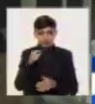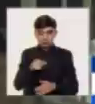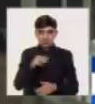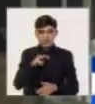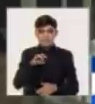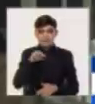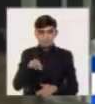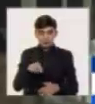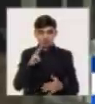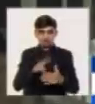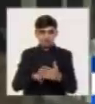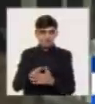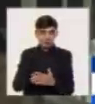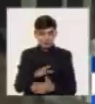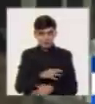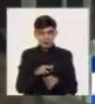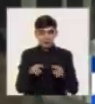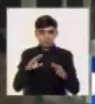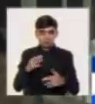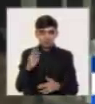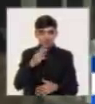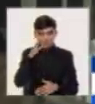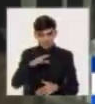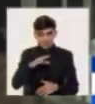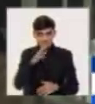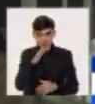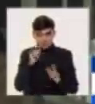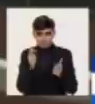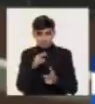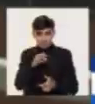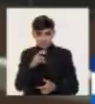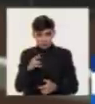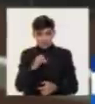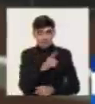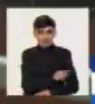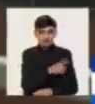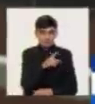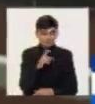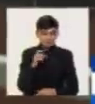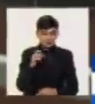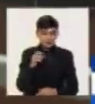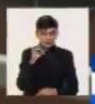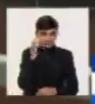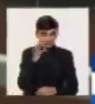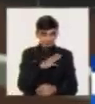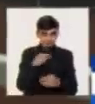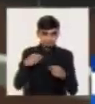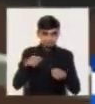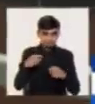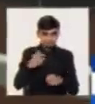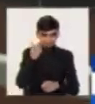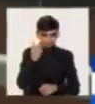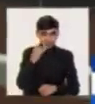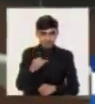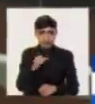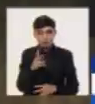көрсеткіш көлемінде айыппұл салынды. Осылайша шығыста пандемия кезінде дәрігердің бірі құйтырқы әрекетін іске асырып жатса, тағы бірде